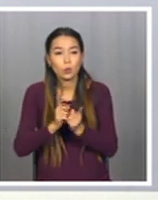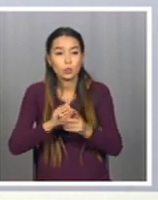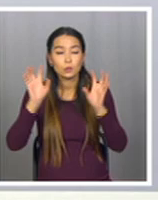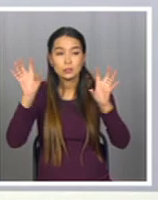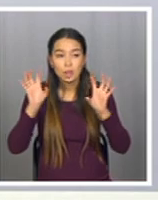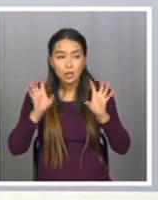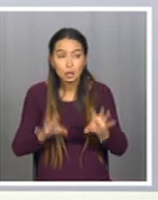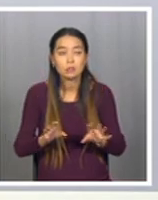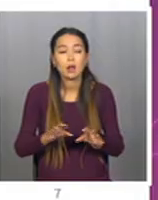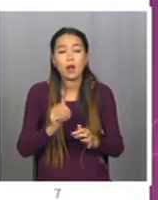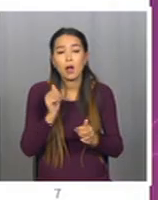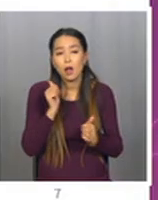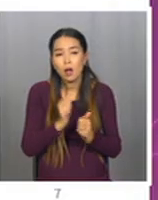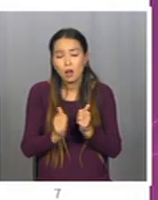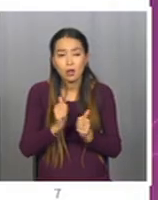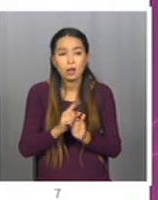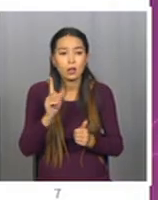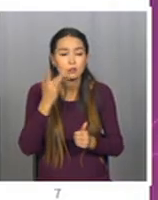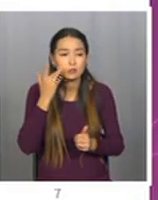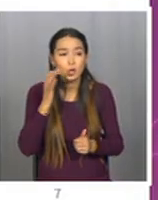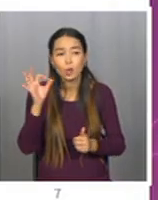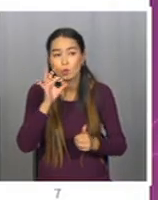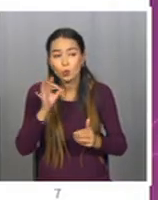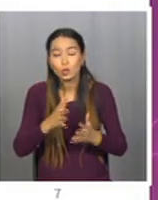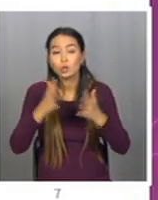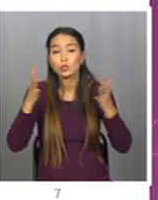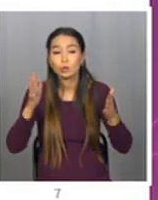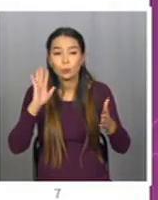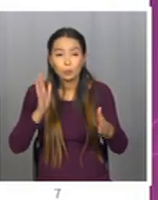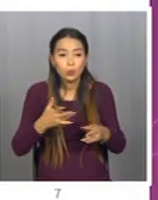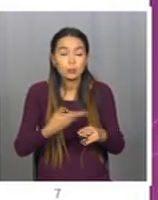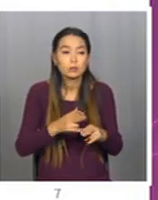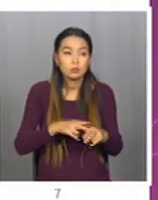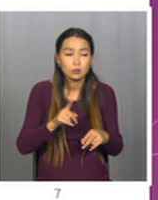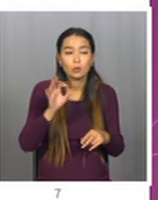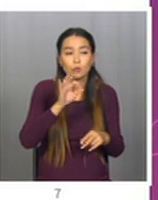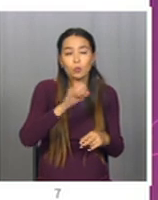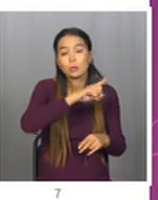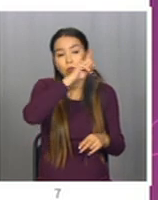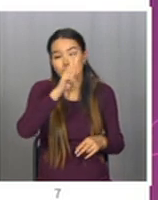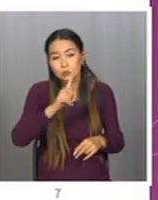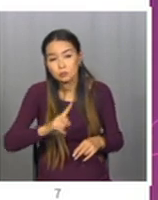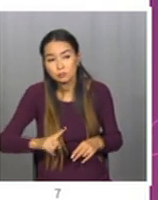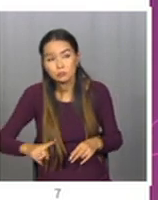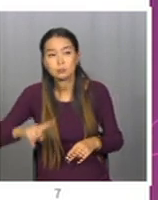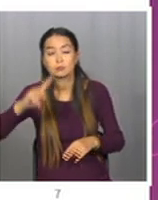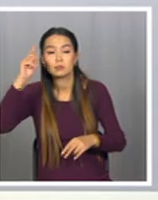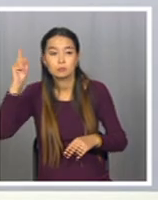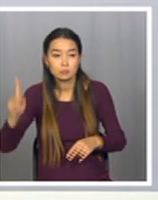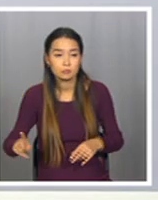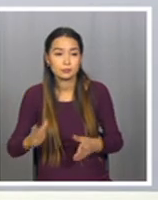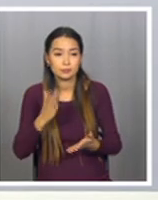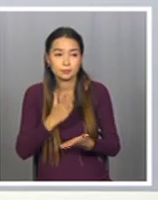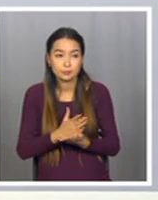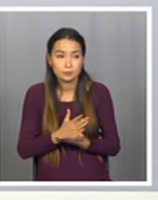үлкен болады. Яғни резистор жалғанған кезде міндетті түрде қуат бөлініп отырады.